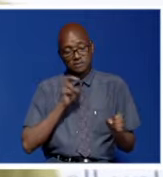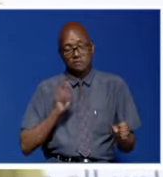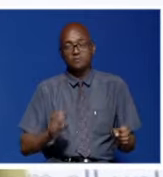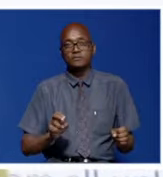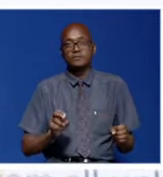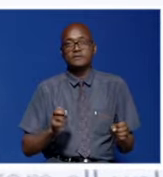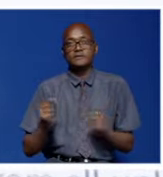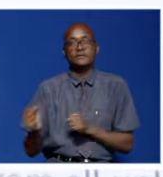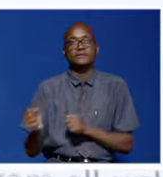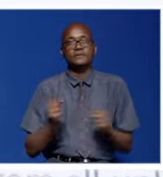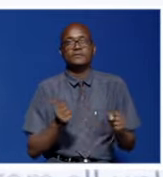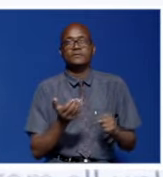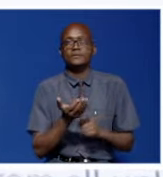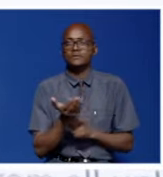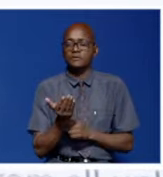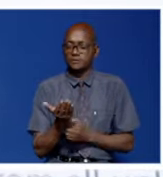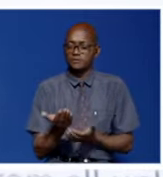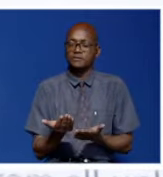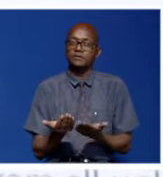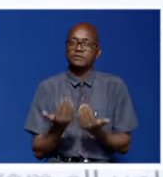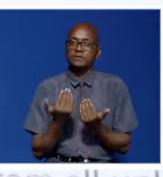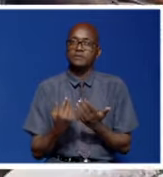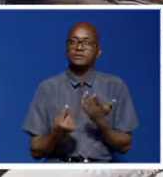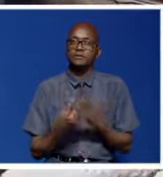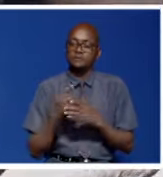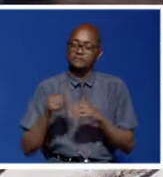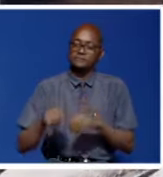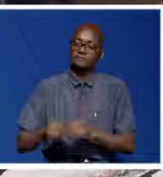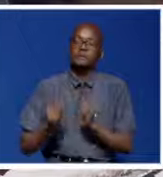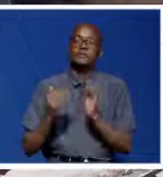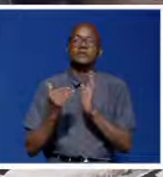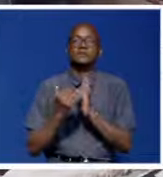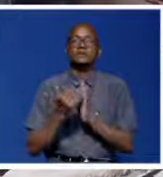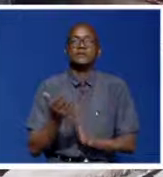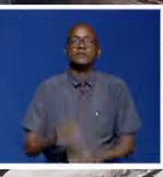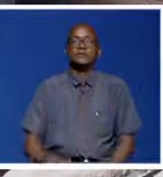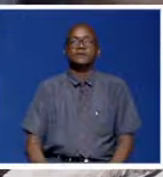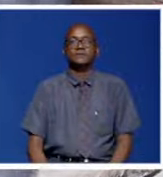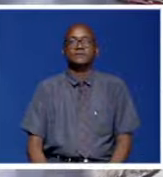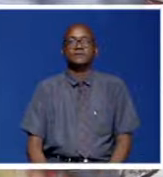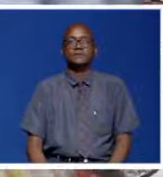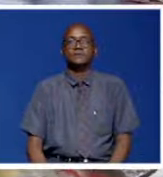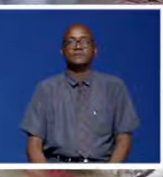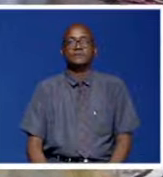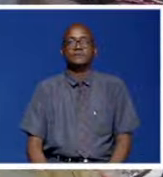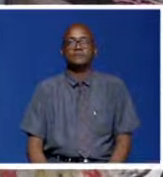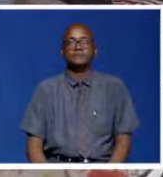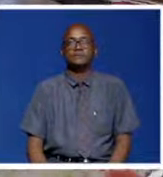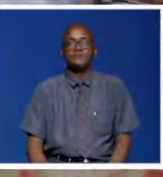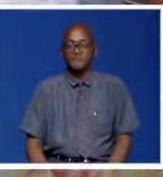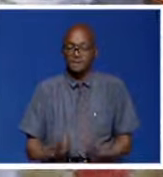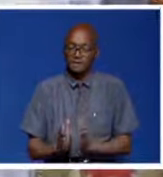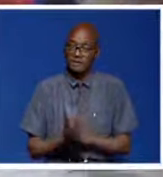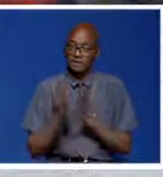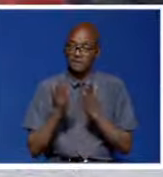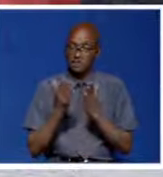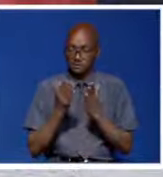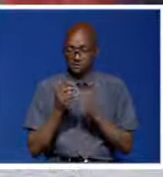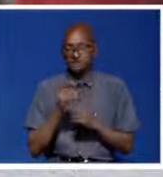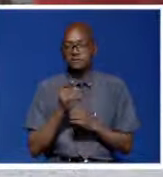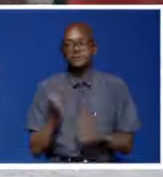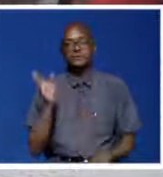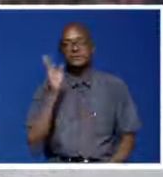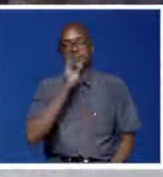vyovyote vinavyoweza kuleta uvunjifu wa sheria. Sherehe za Eid al-Fitr ni ishara ya kukamilika kwa mfungo wa